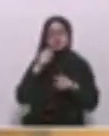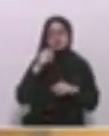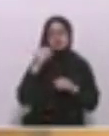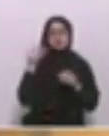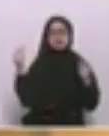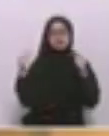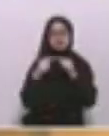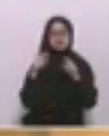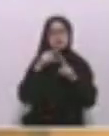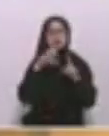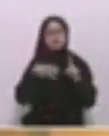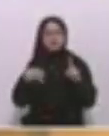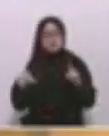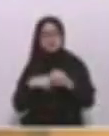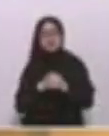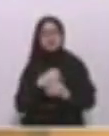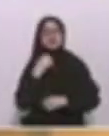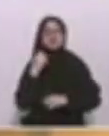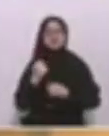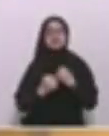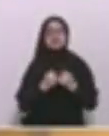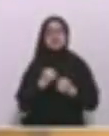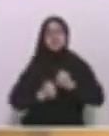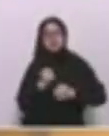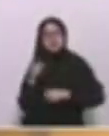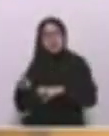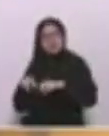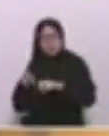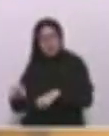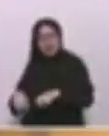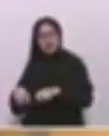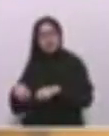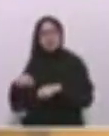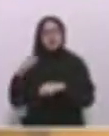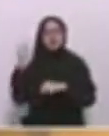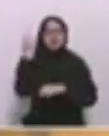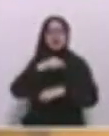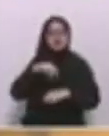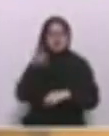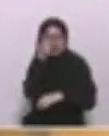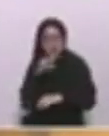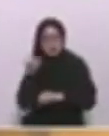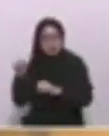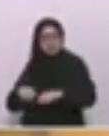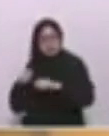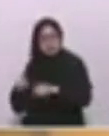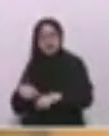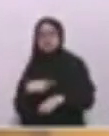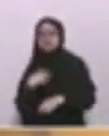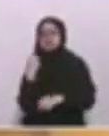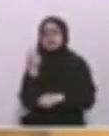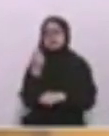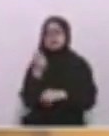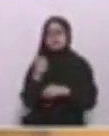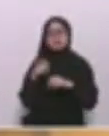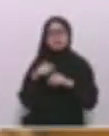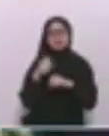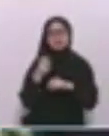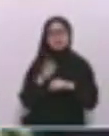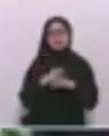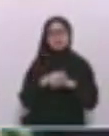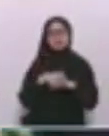tadi ada kegiatan-kegiatan pertambangan di mana hari ini ee pengawas pertambangan dari provinsi sangat terbatas ya luasan wilayah